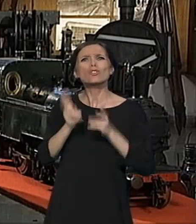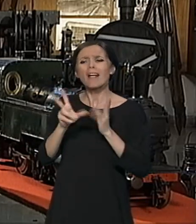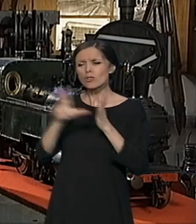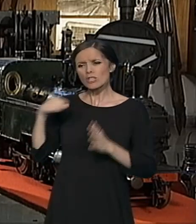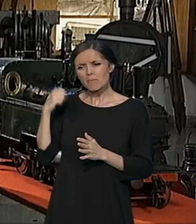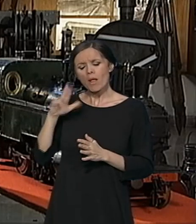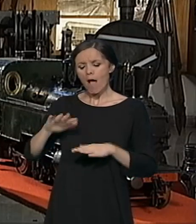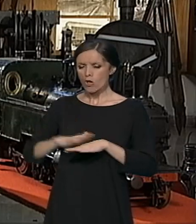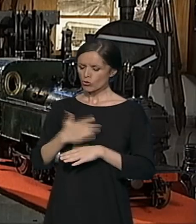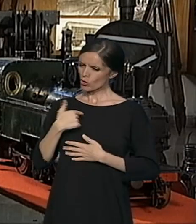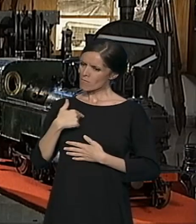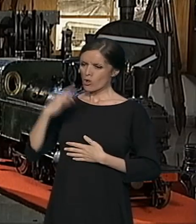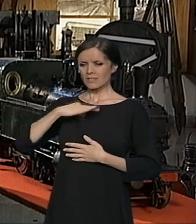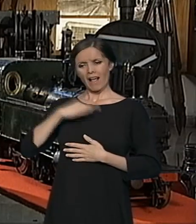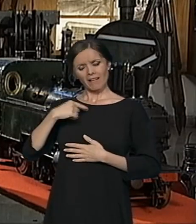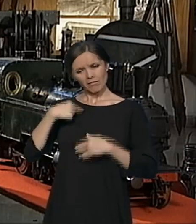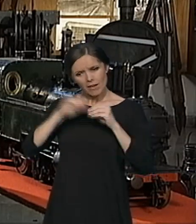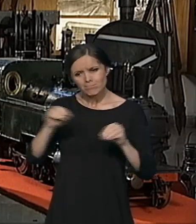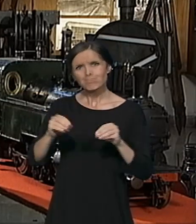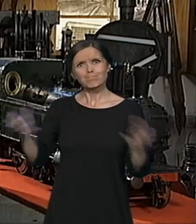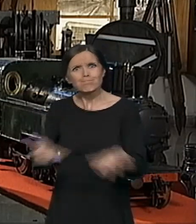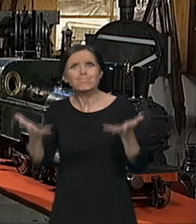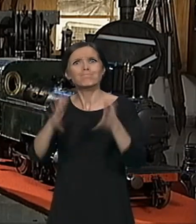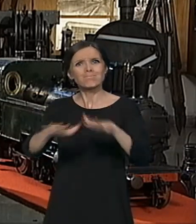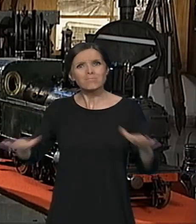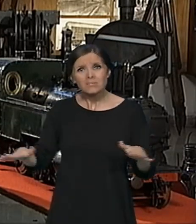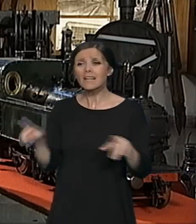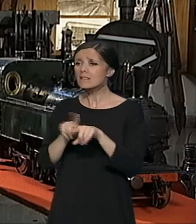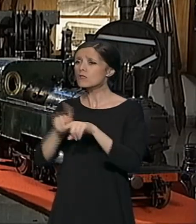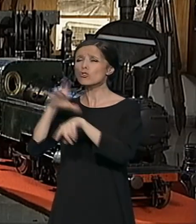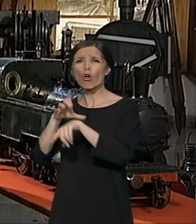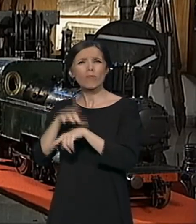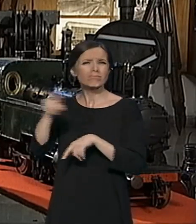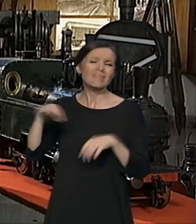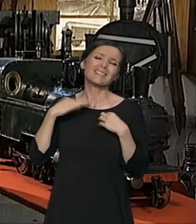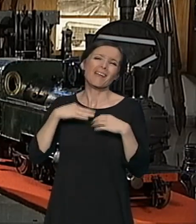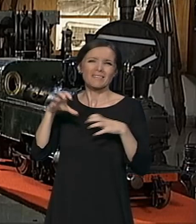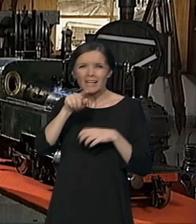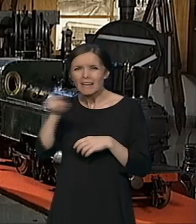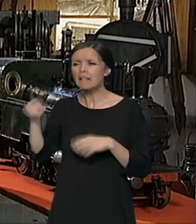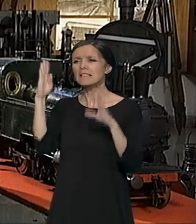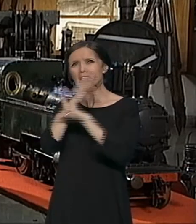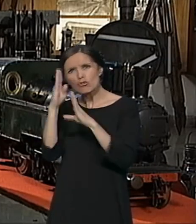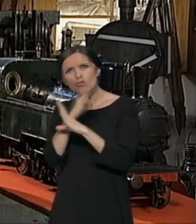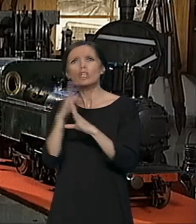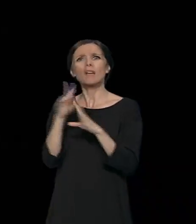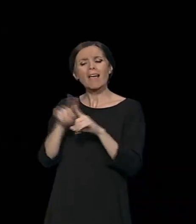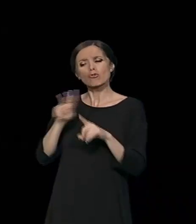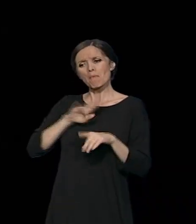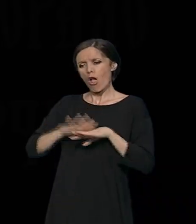misije. A takav osjećaj imali i zdravstveni radnici i inženjeri često.